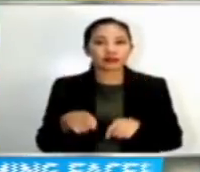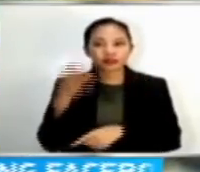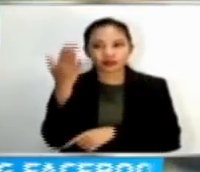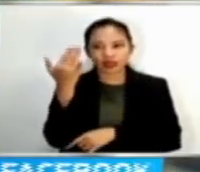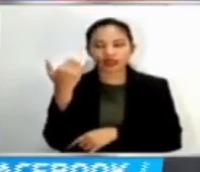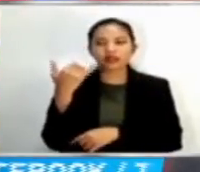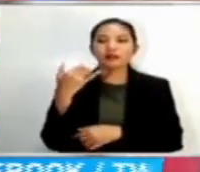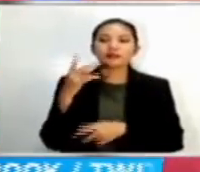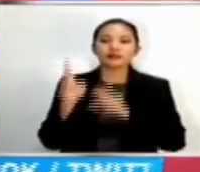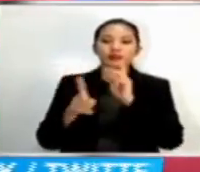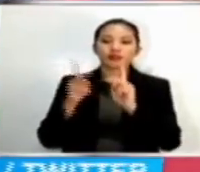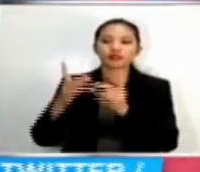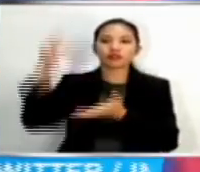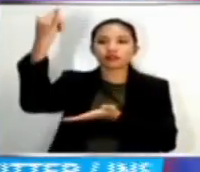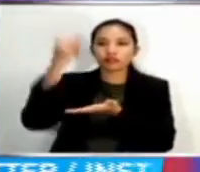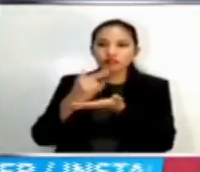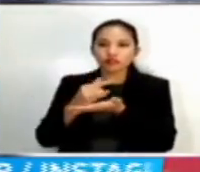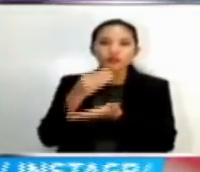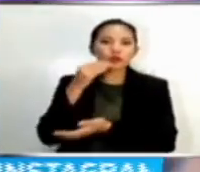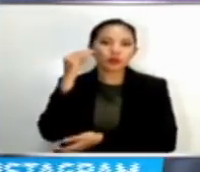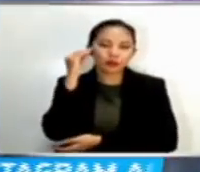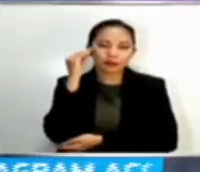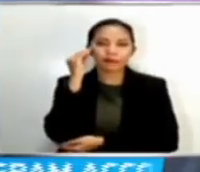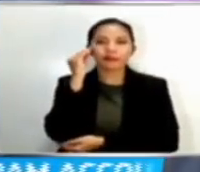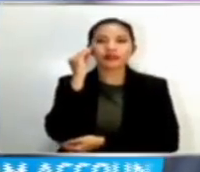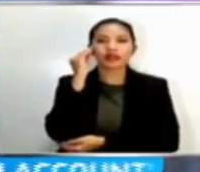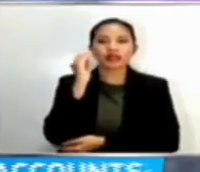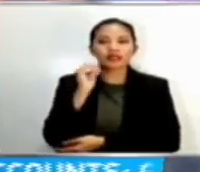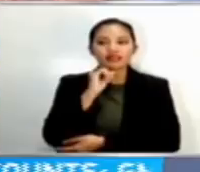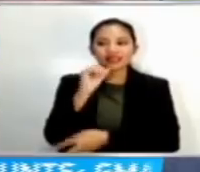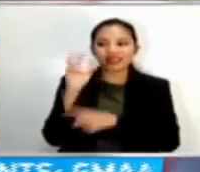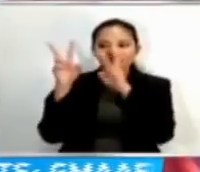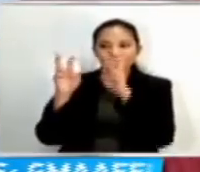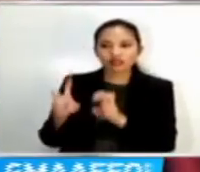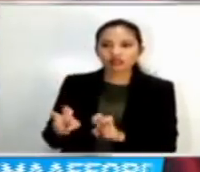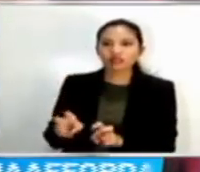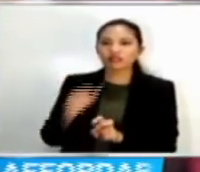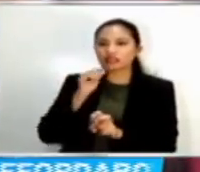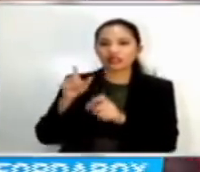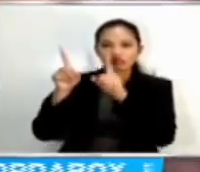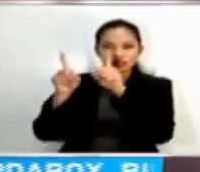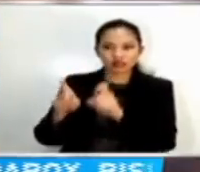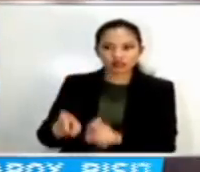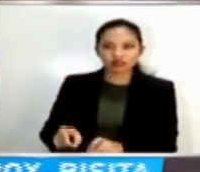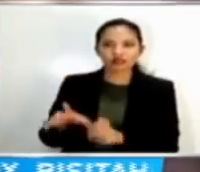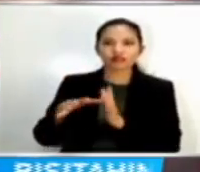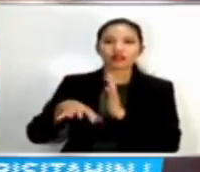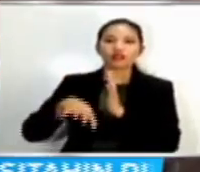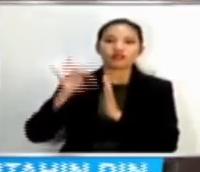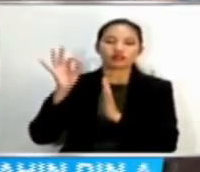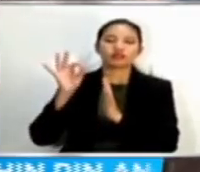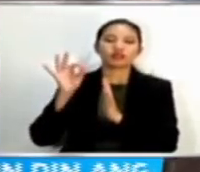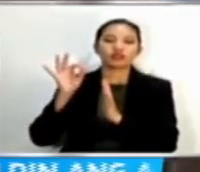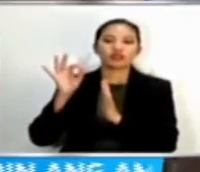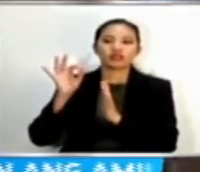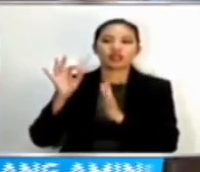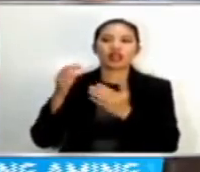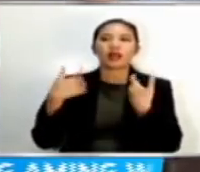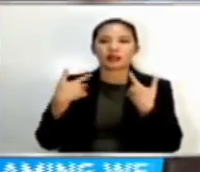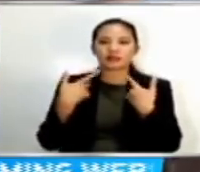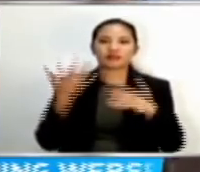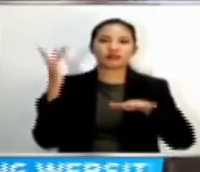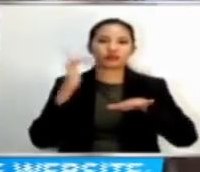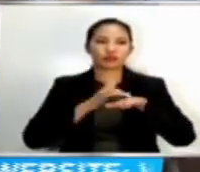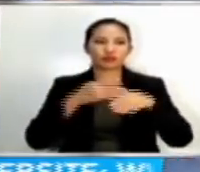ibang bansa tapos hindi na nakaka-catch ng ng testing tapos nakakalusot, may nakakalat